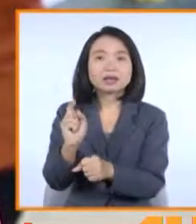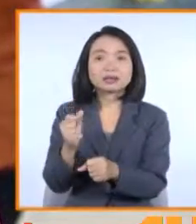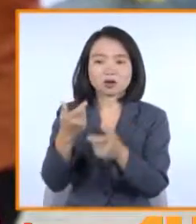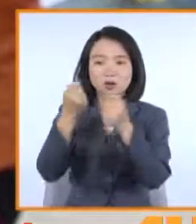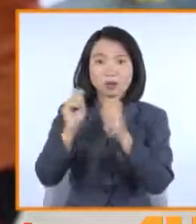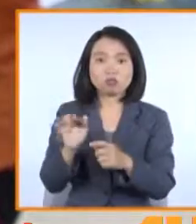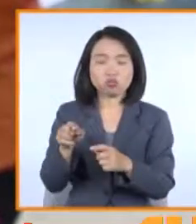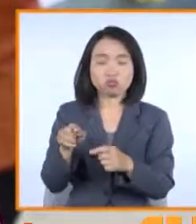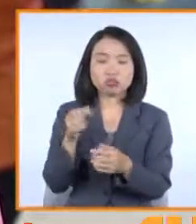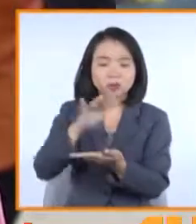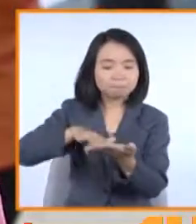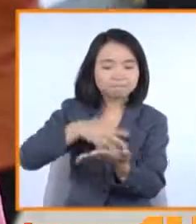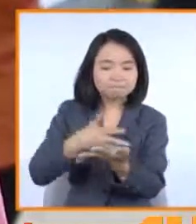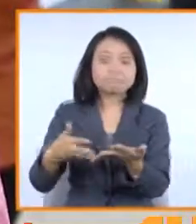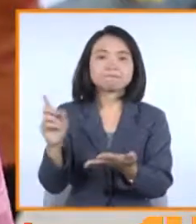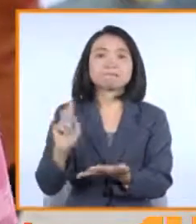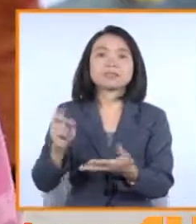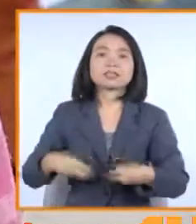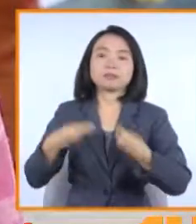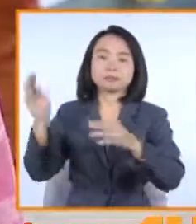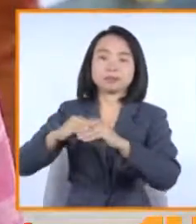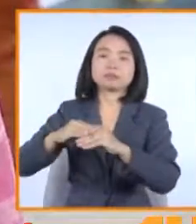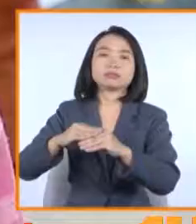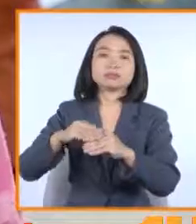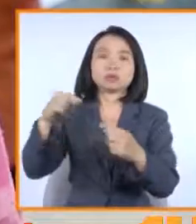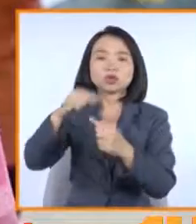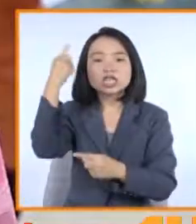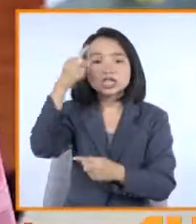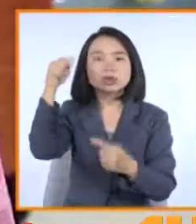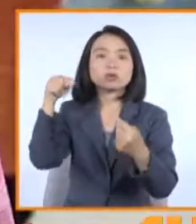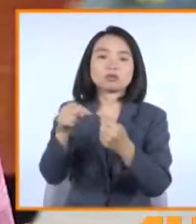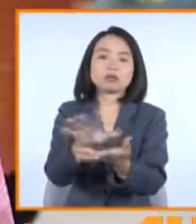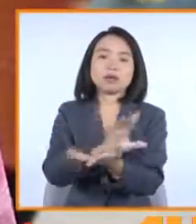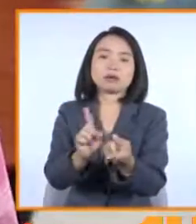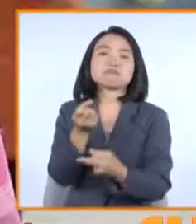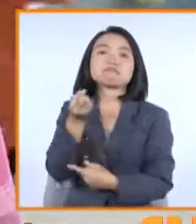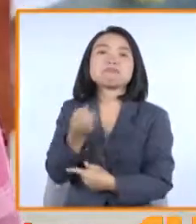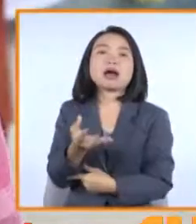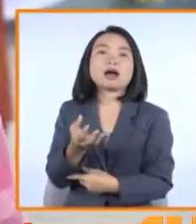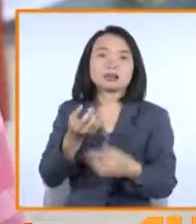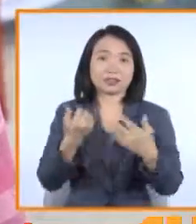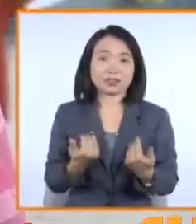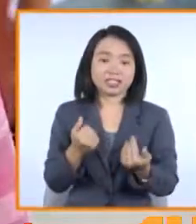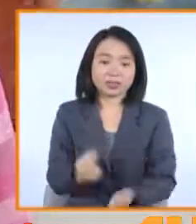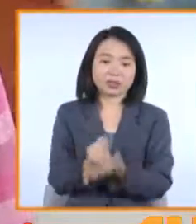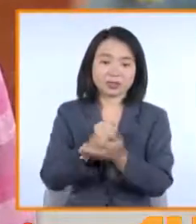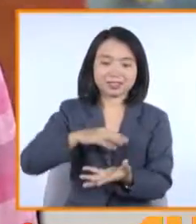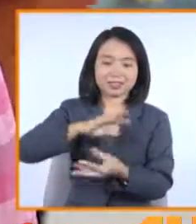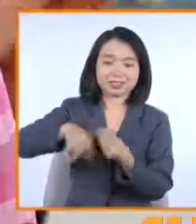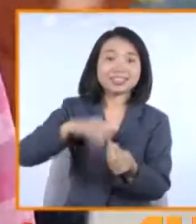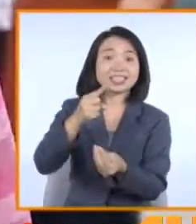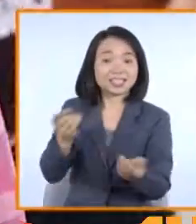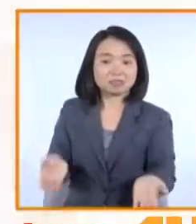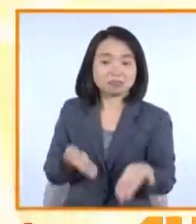ให้เพิ่มทางด้านการท่องเที่ยวเชิงวัฒนธรรมมากยิ่งขึ้นนี่นะครับอันนี้ก็จะเป็นการช่วยกระตุ้นเศรษฐกิจของอีกทางหนึ่ง